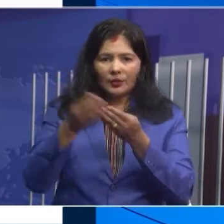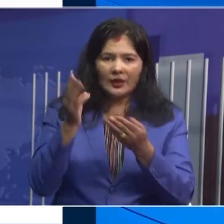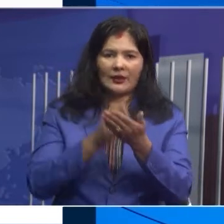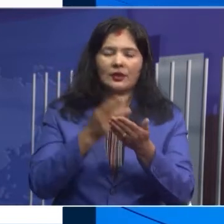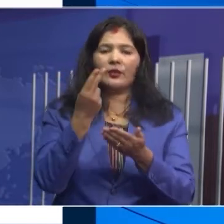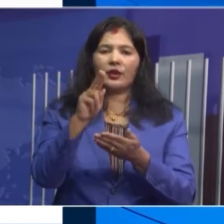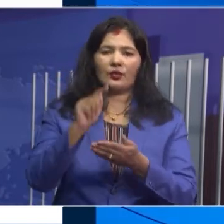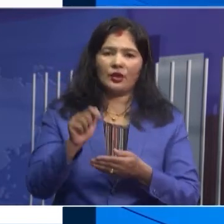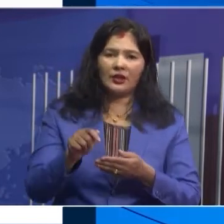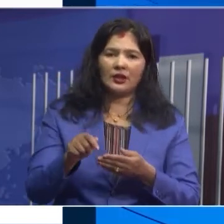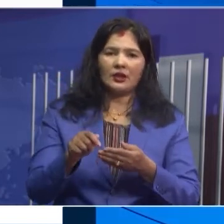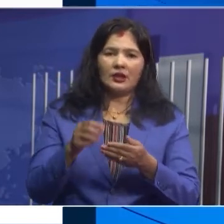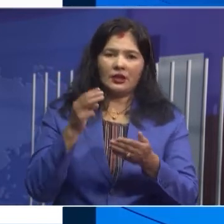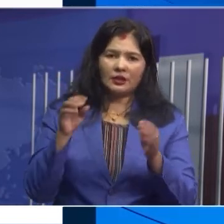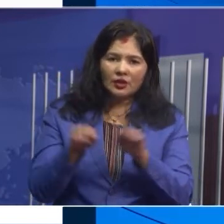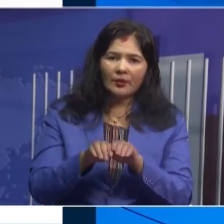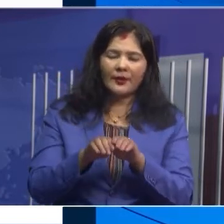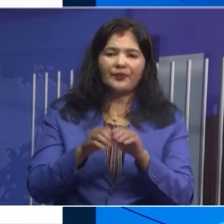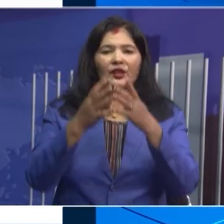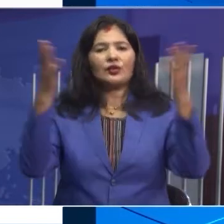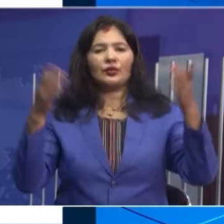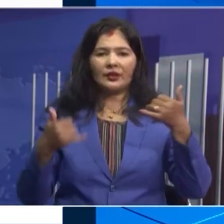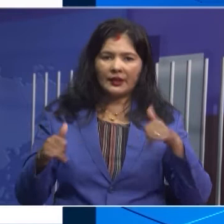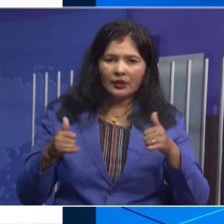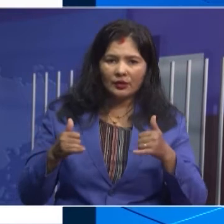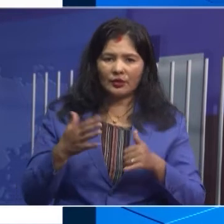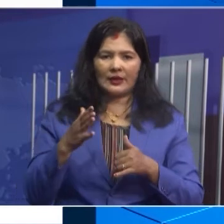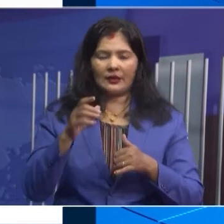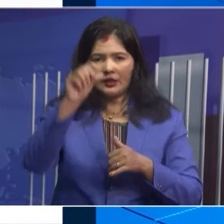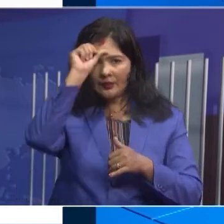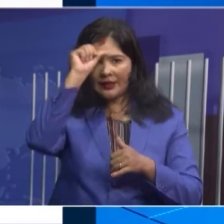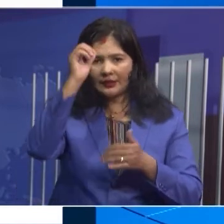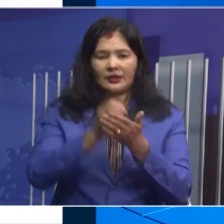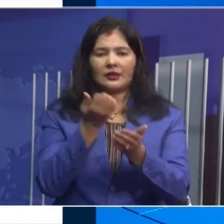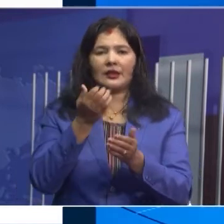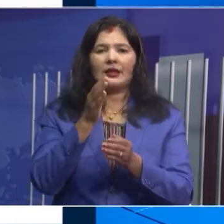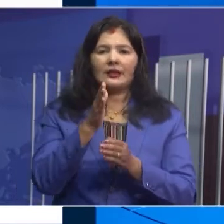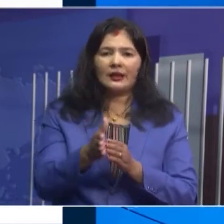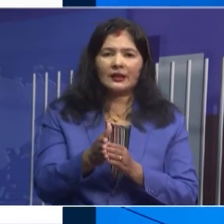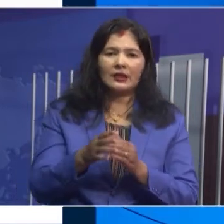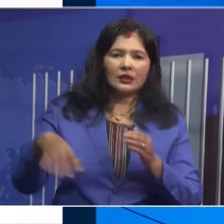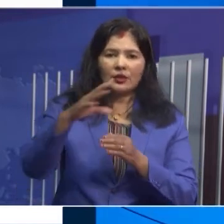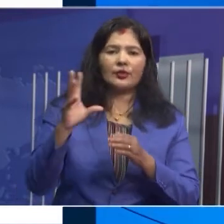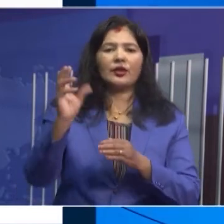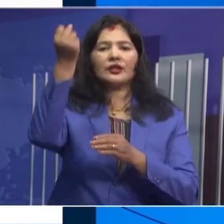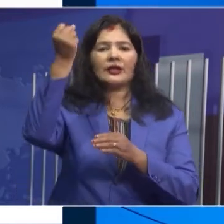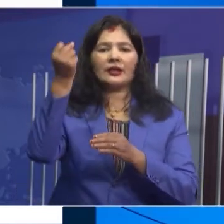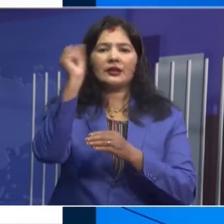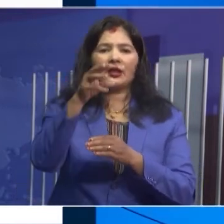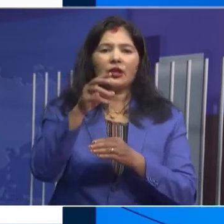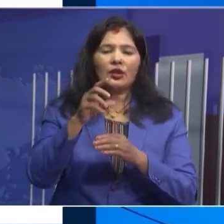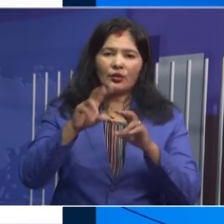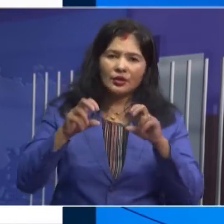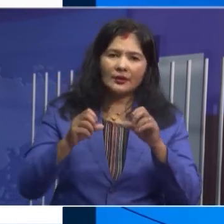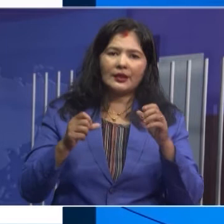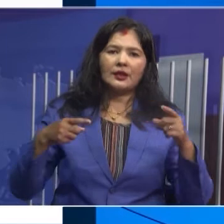हालसम्म एउटा पनि ठूला प्रतियोगिता नगराएको भारतीय कंपनीलाई नेपाल T20 लीग को संपूर्ण अधिकार दिन खोजेको भन्दै